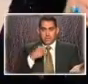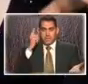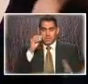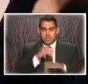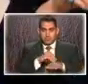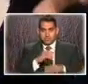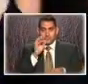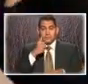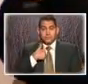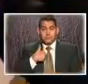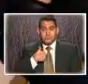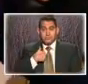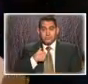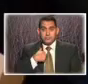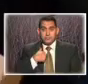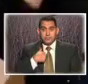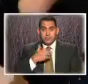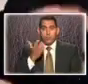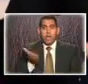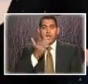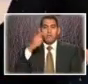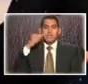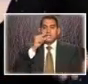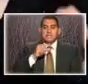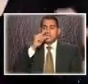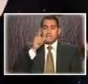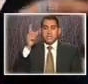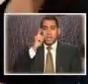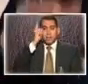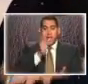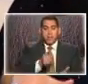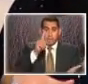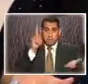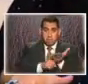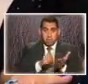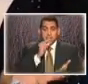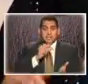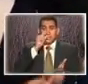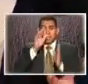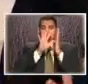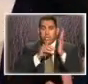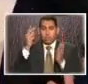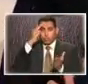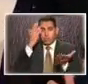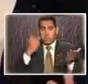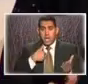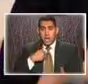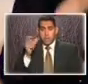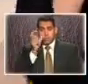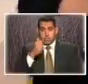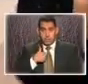احنا ملزمين. بقول لك حاجة، احنا ولا توجد سلطة دينية طبقت حقيقة السلطة الدينية. احنا مش